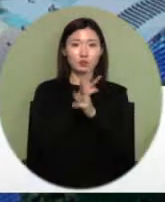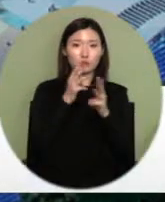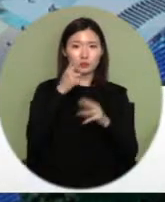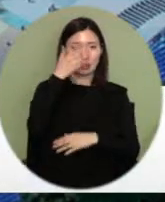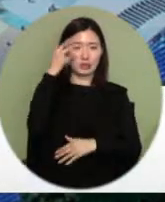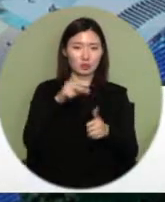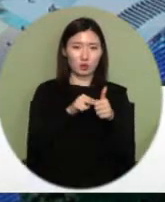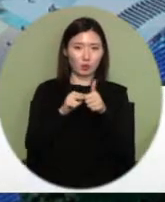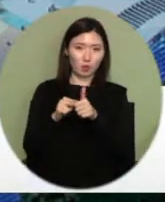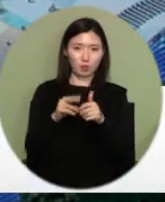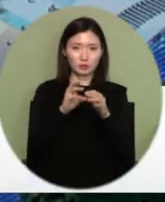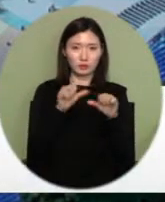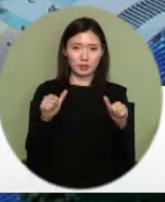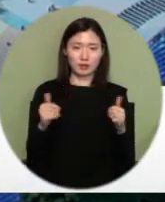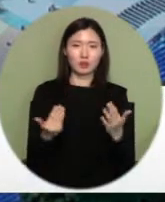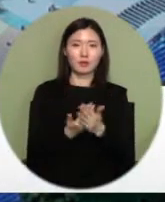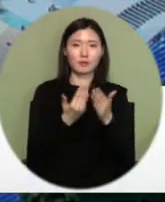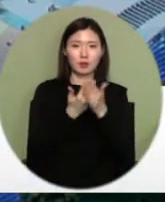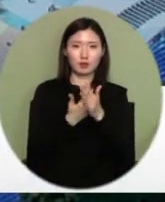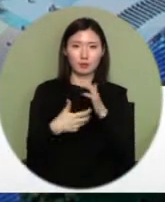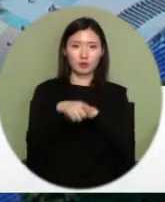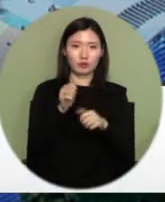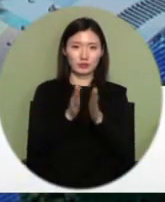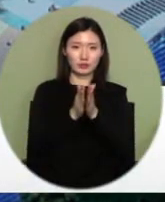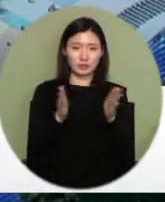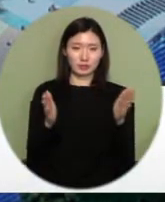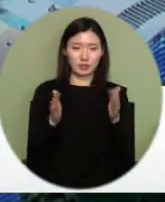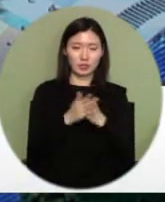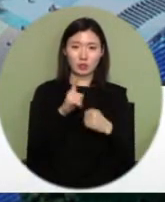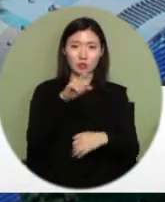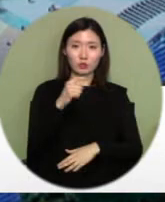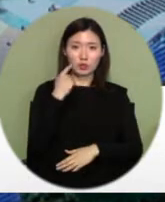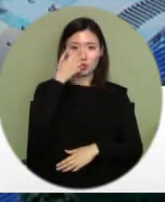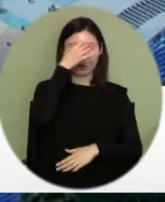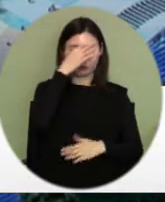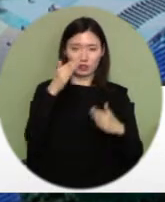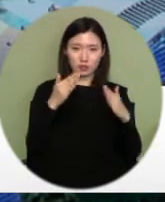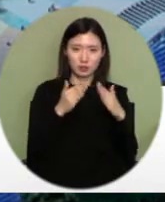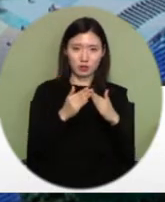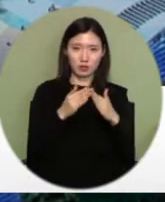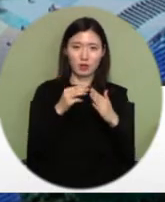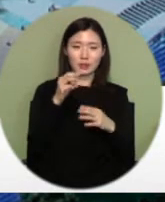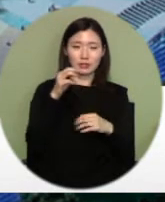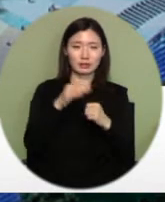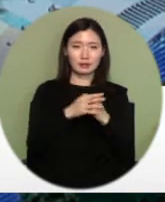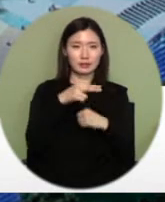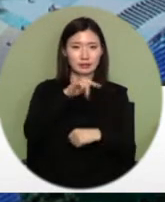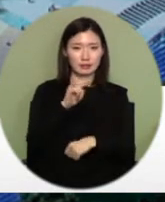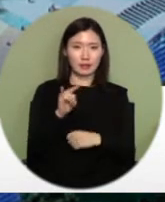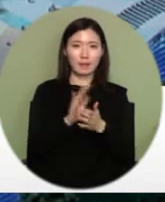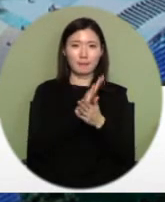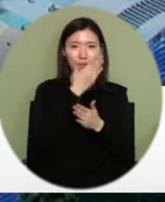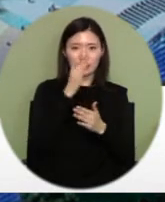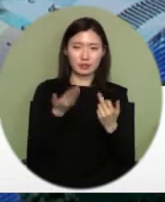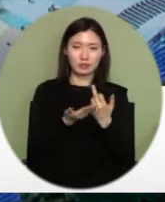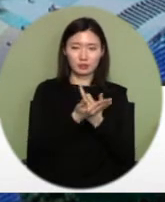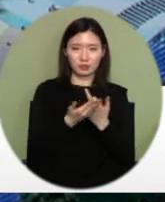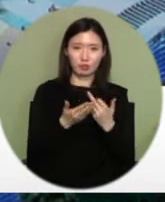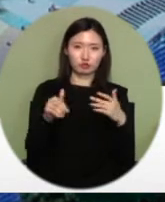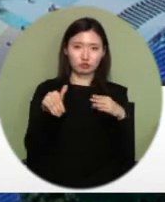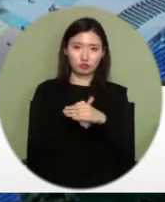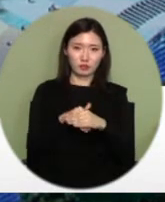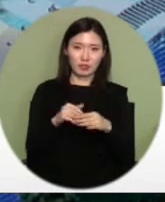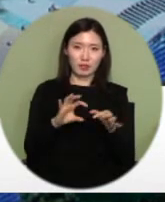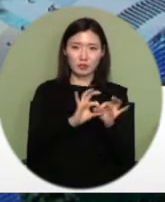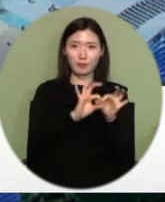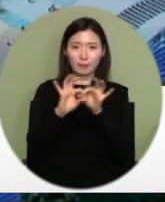서초구의 옛 정보사 부지개발이 본격화됩니다 군은 이곳에 예술의 전당과 세빛섬 등을 연계한 문화 클러스터를 조성한다는